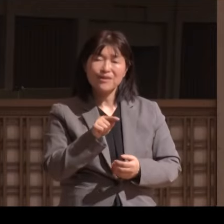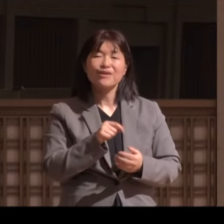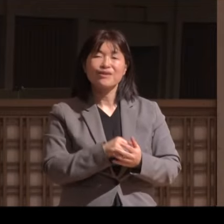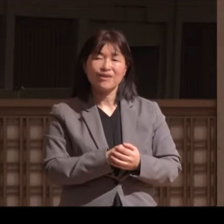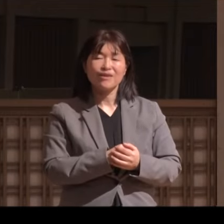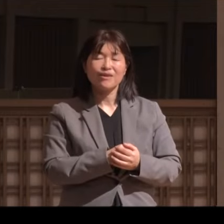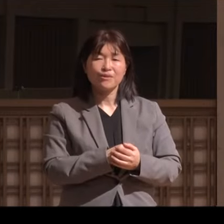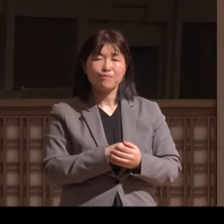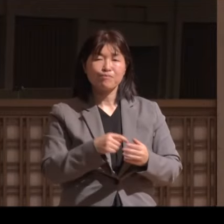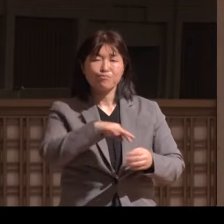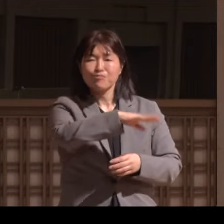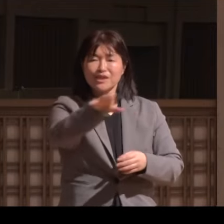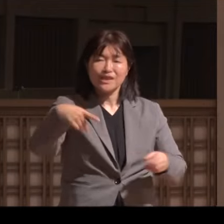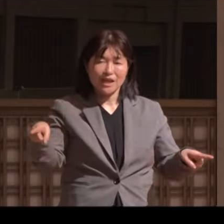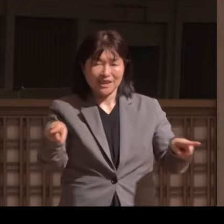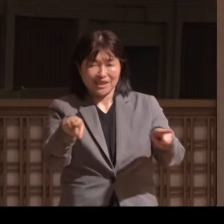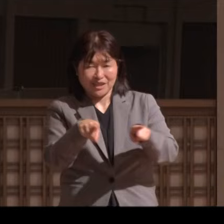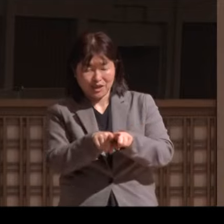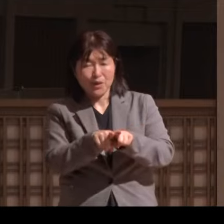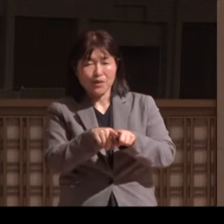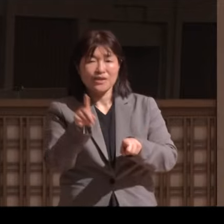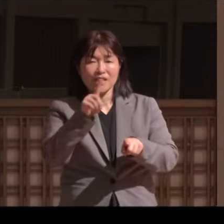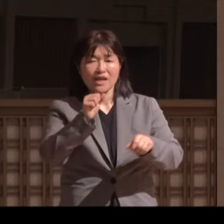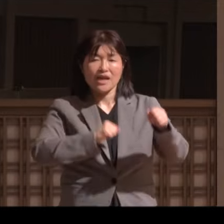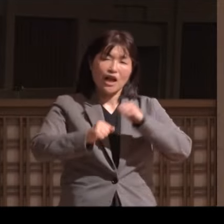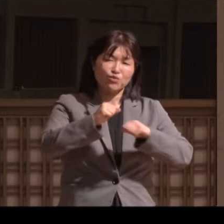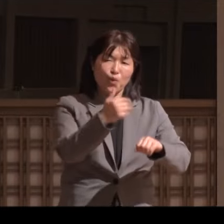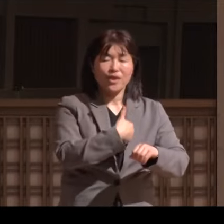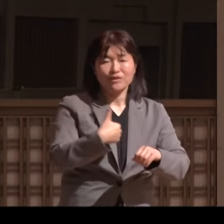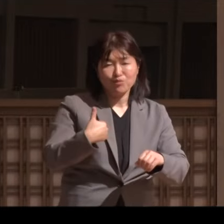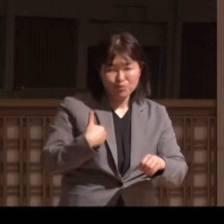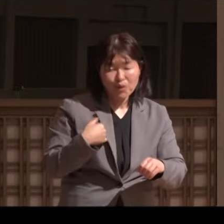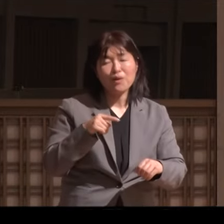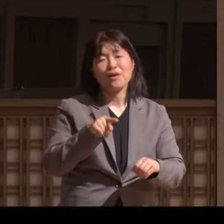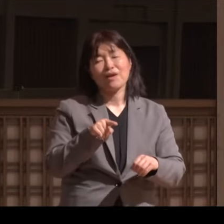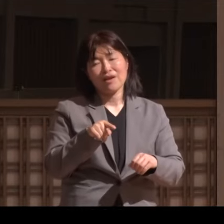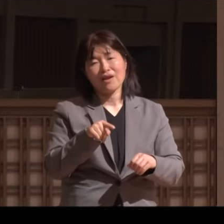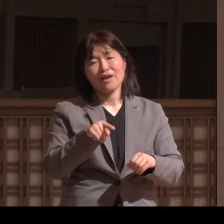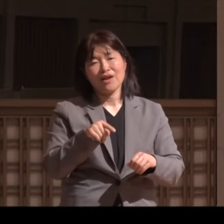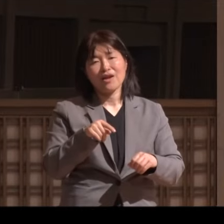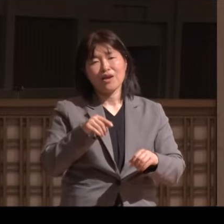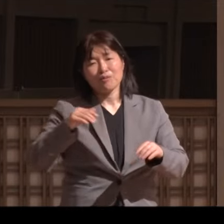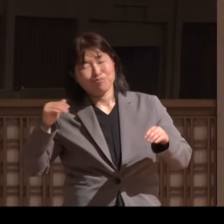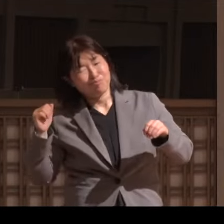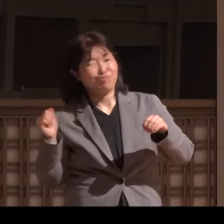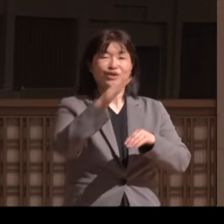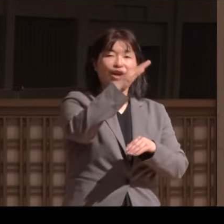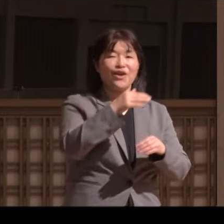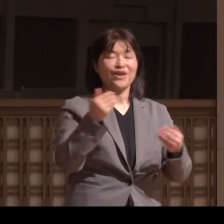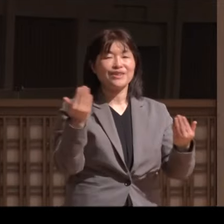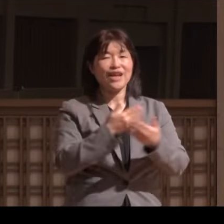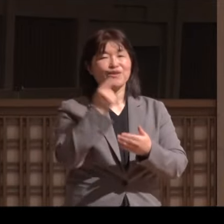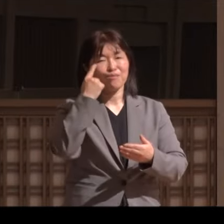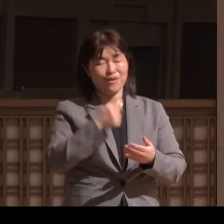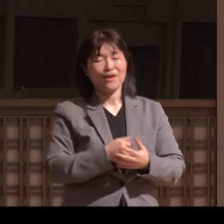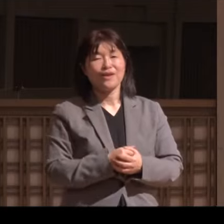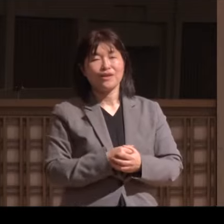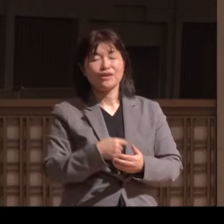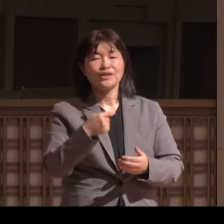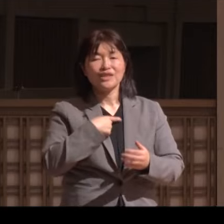感じでこう一体となってあのやっていくとまたすごく勢いも出るかなと思いますし